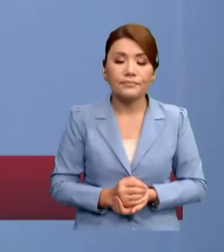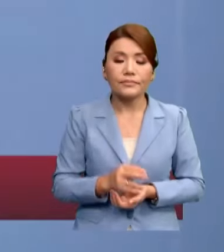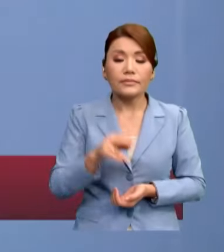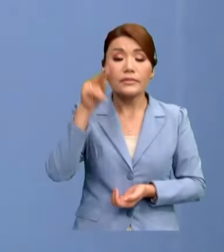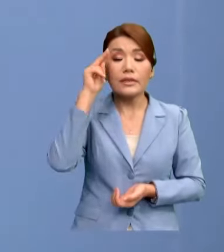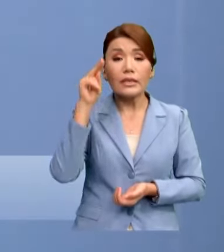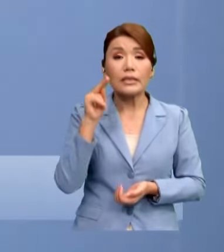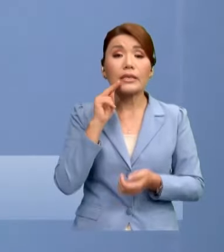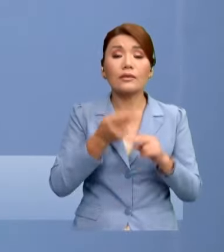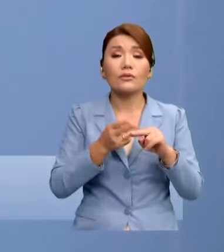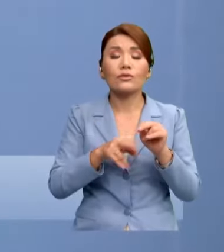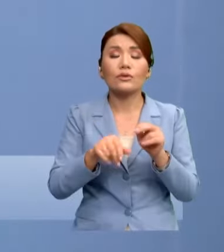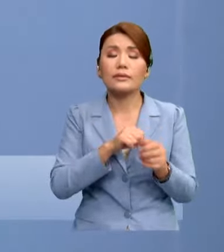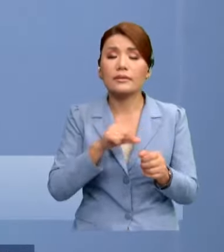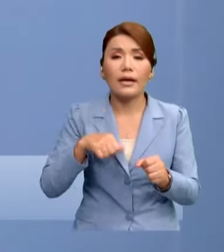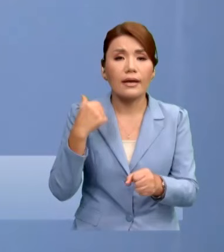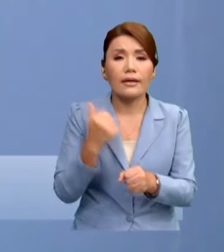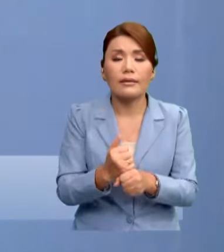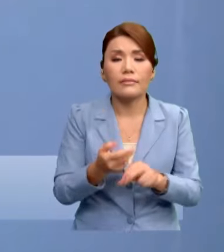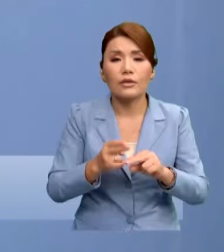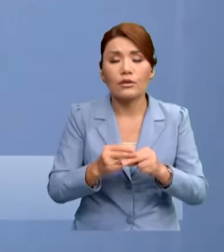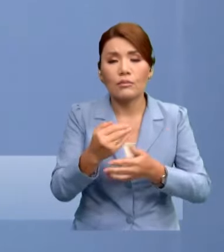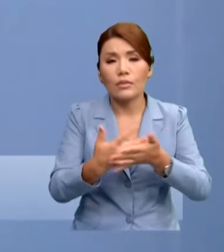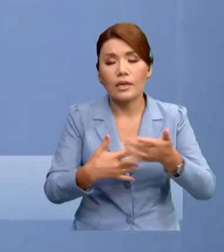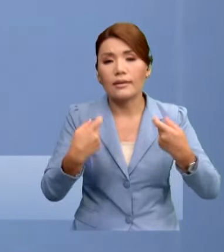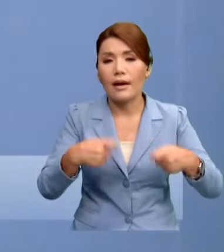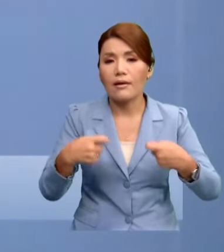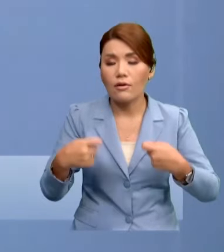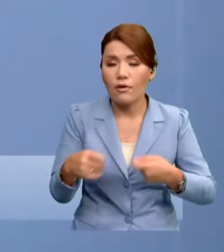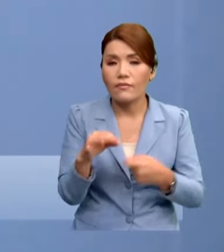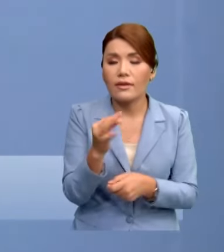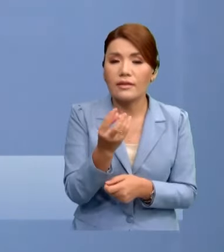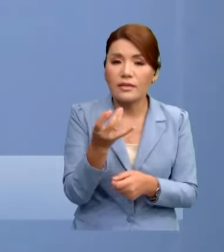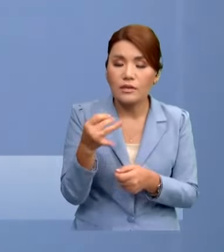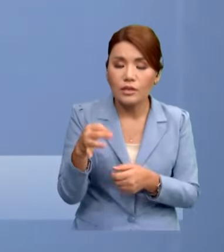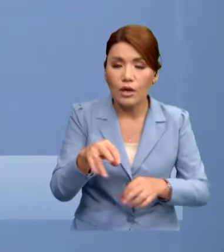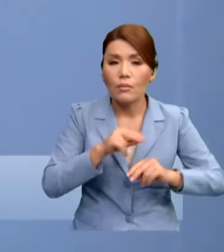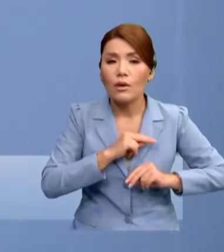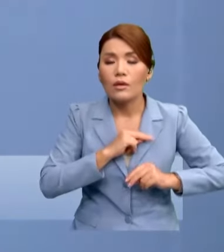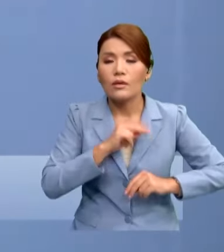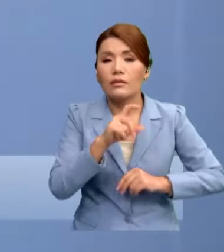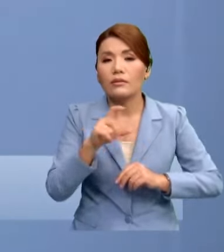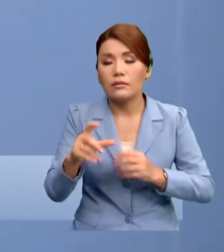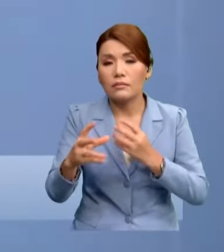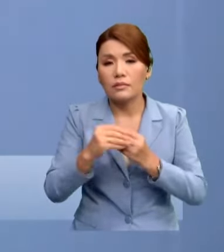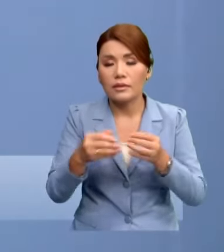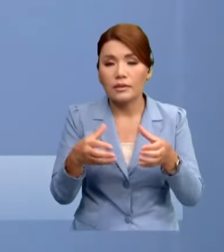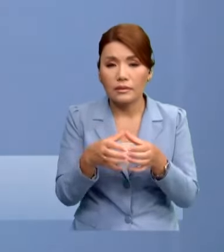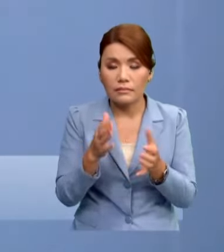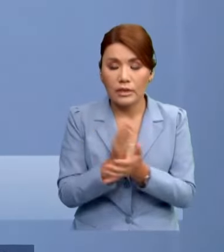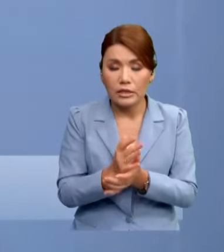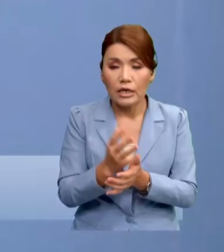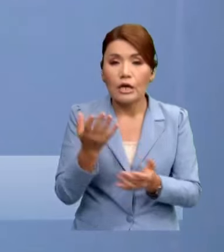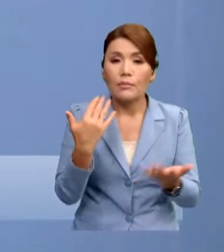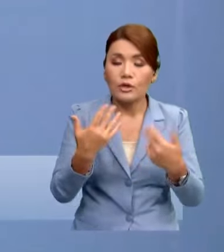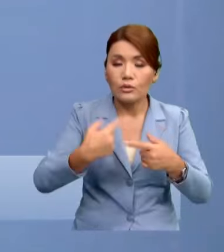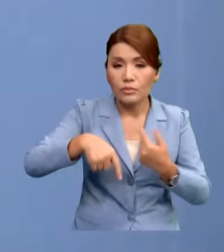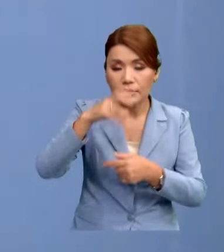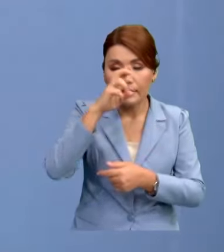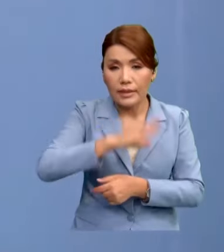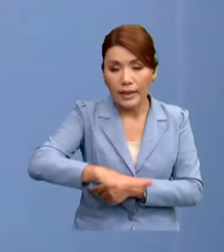Китай является одним из основных стратегических торговых и инвестиционных партнеров Казахстана. Между нашими